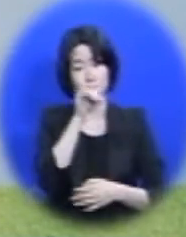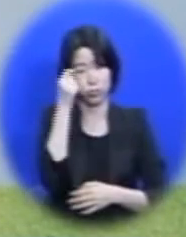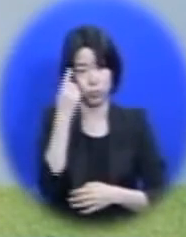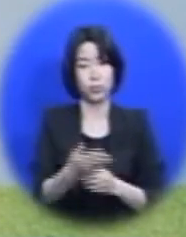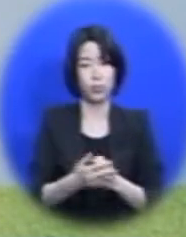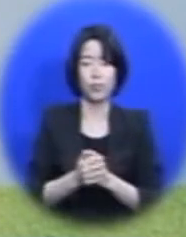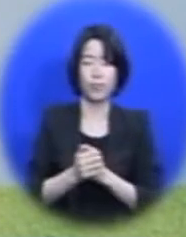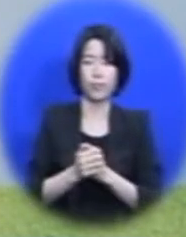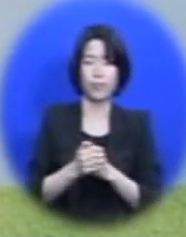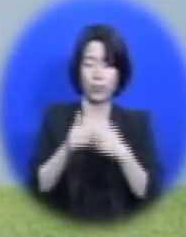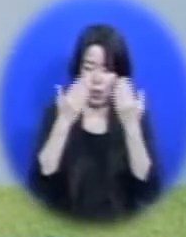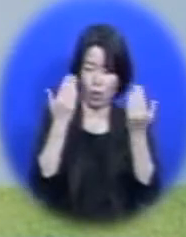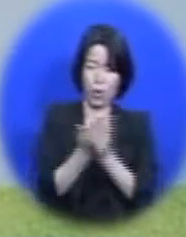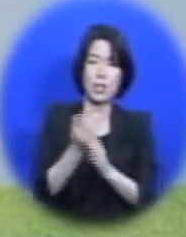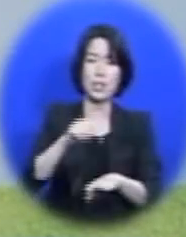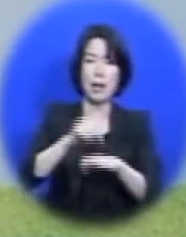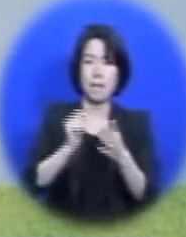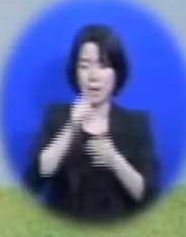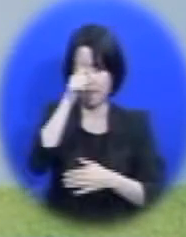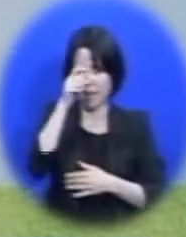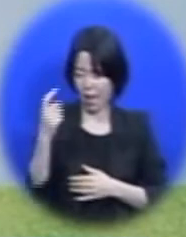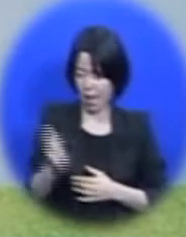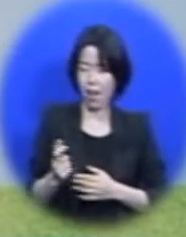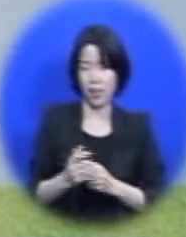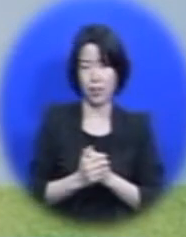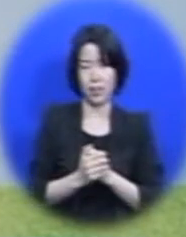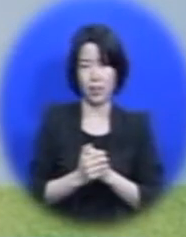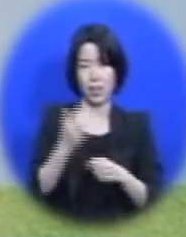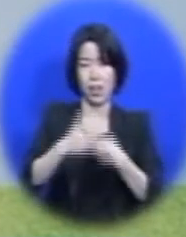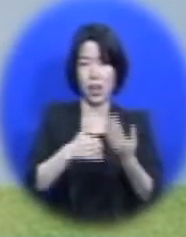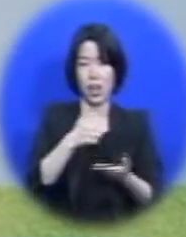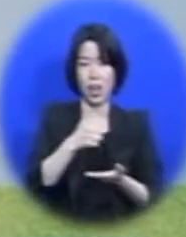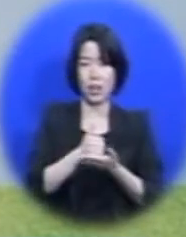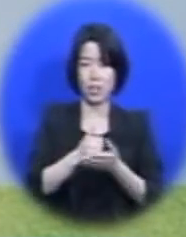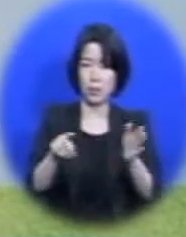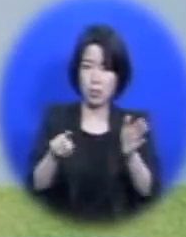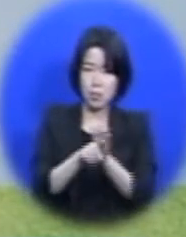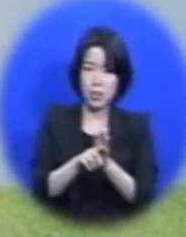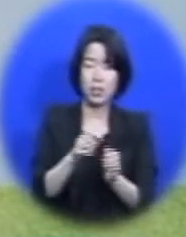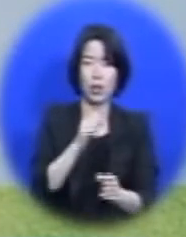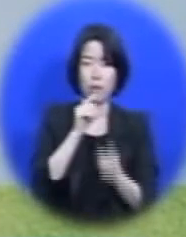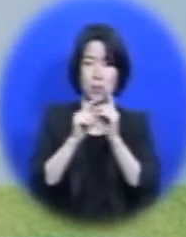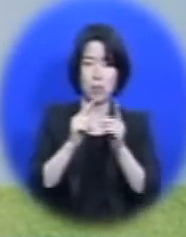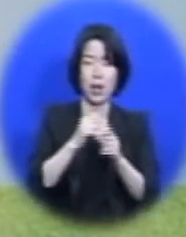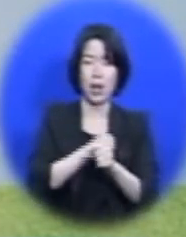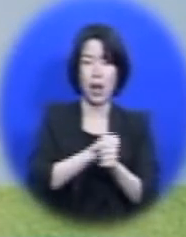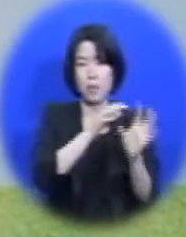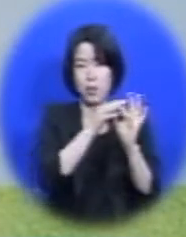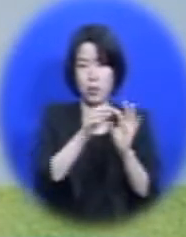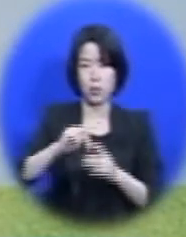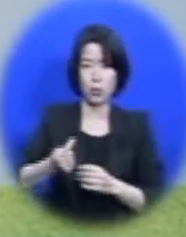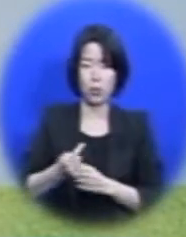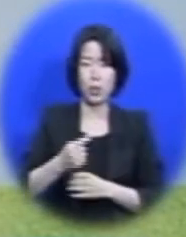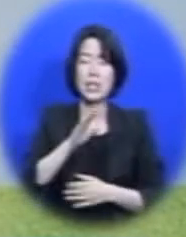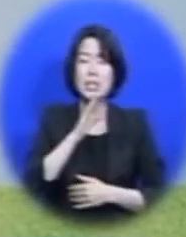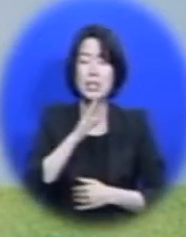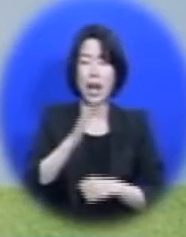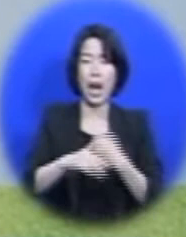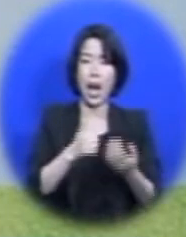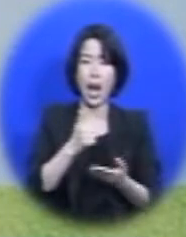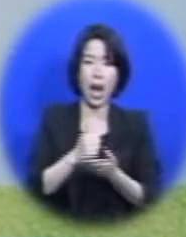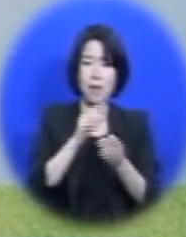완전히 마음이 강팍해진 겁니다. 하나님을 믿는다 같고 말하면서도 실제로는 하나님의 말씀대로